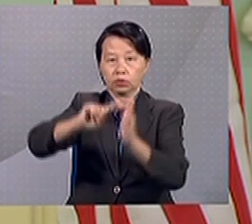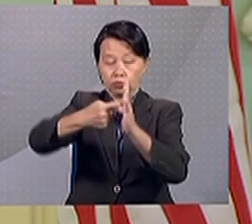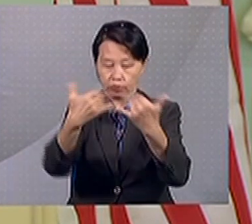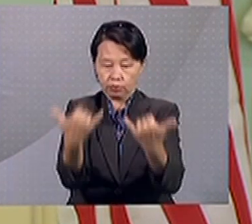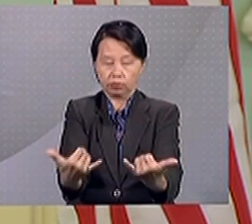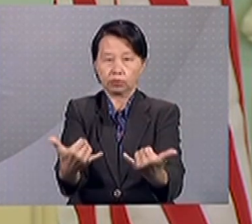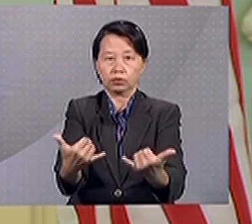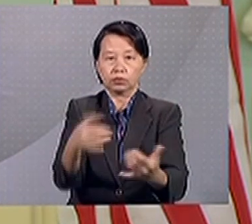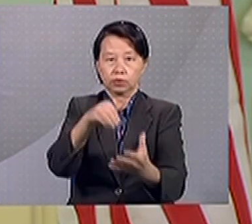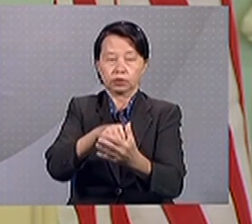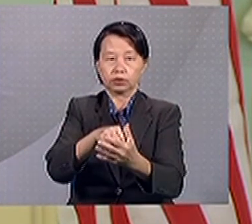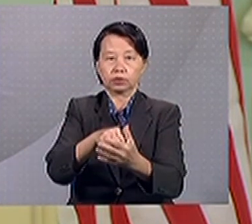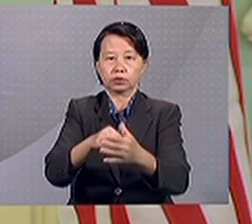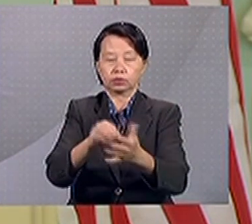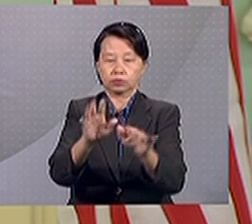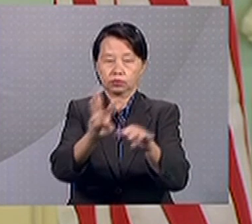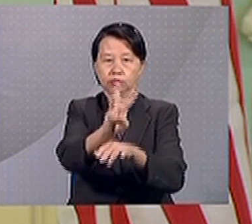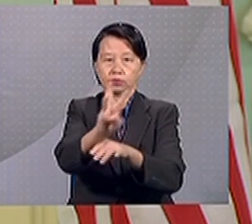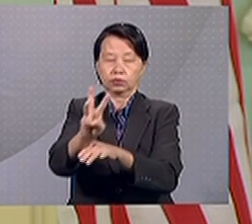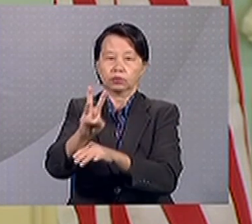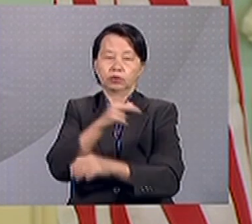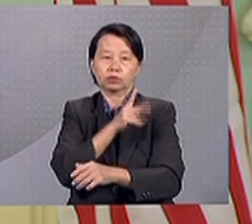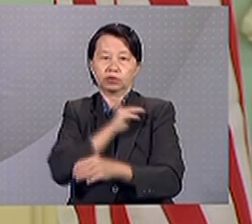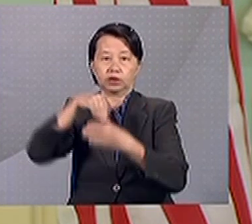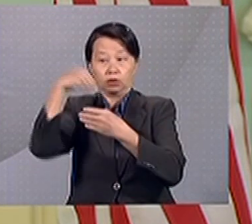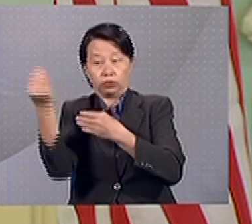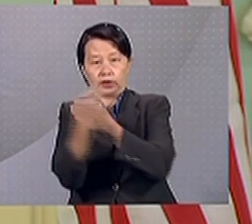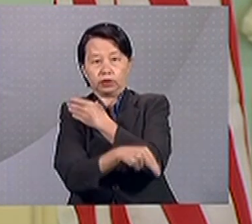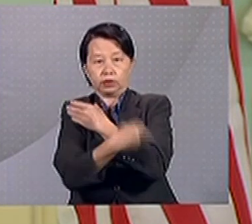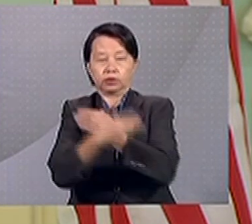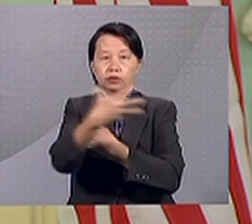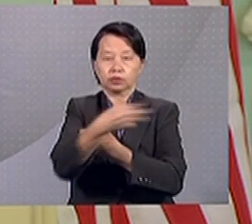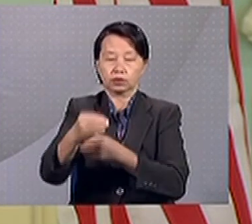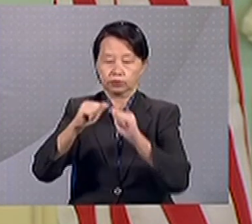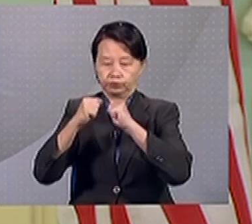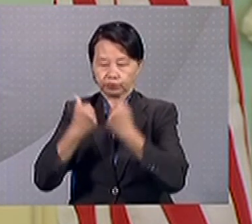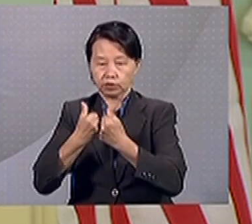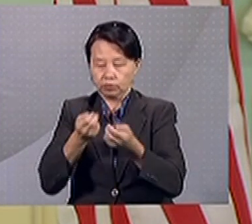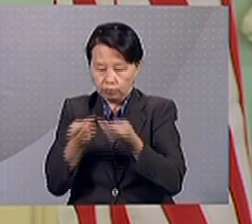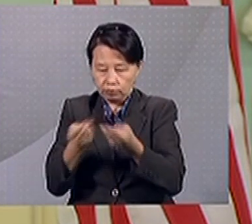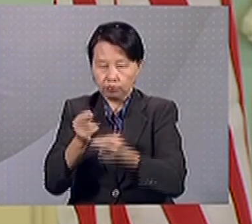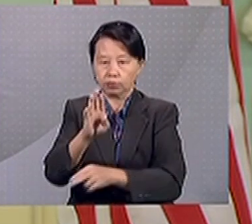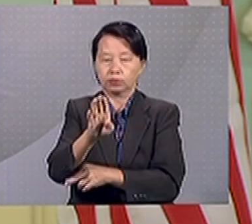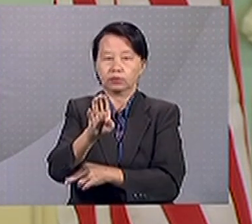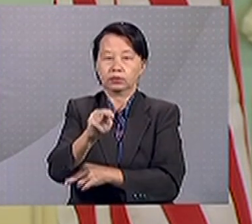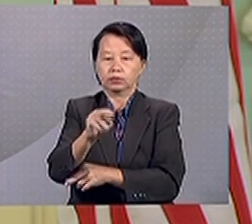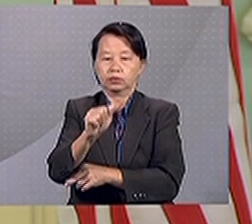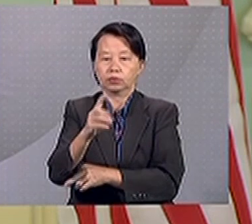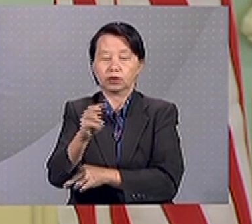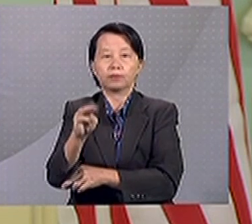ini di laman sesawang Kementerian Luar Negeri dan juga Agensi Pengurusan Bencana Negara.